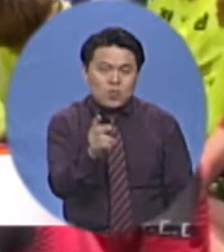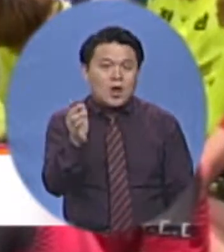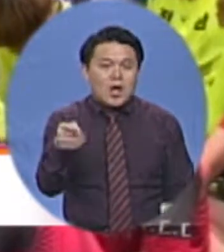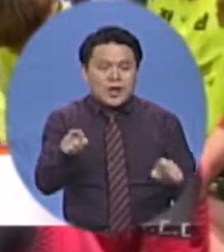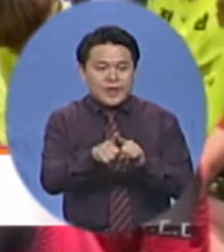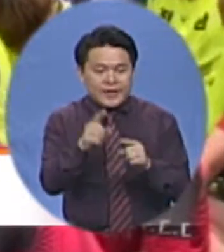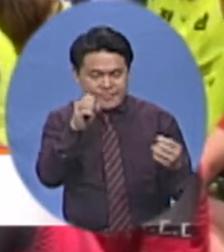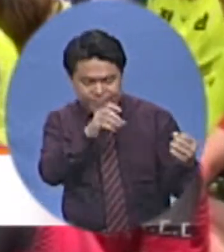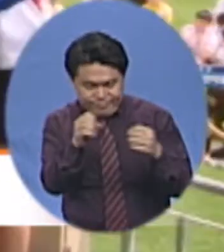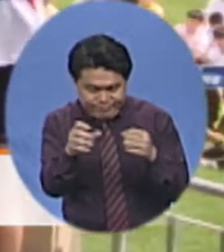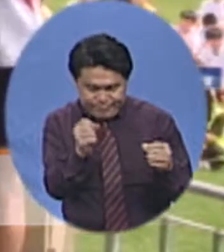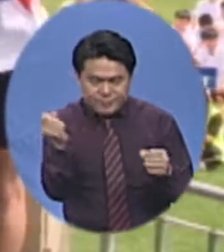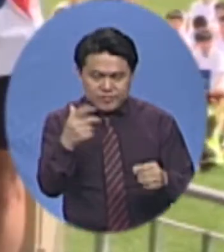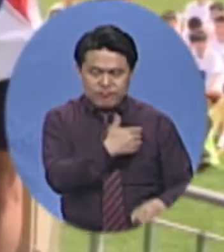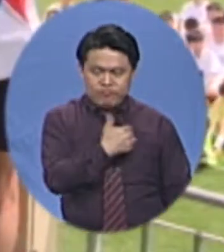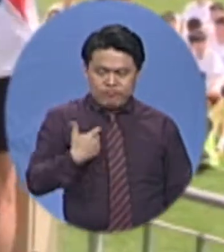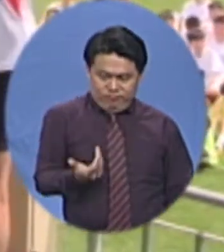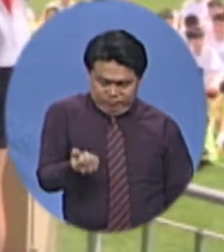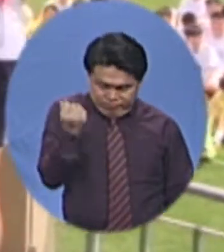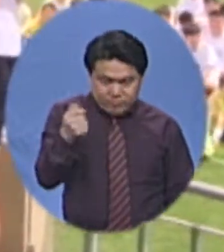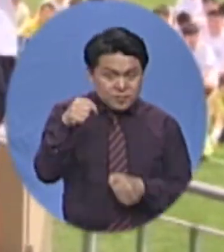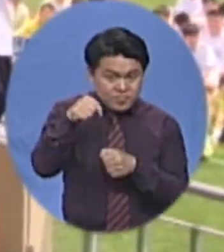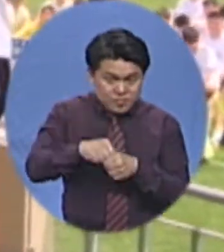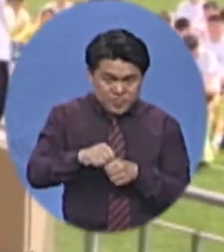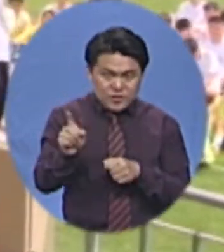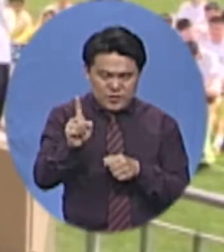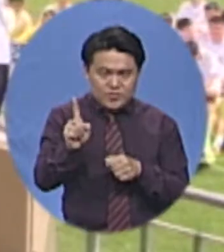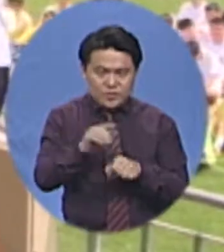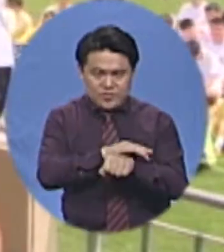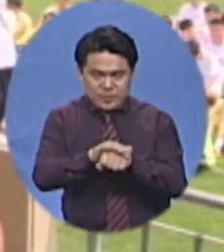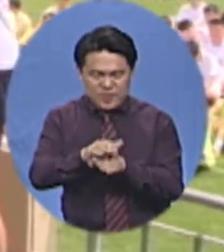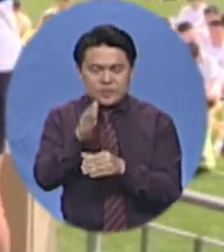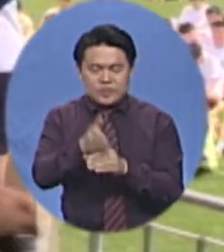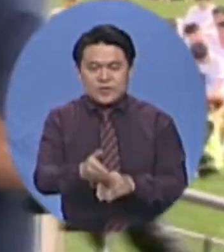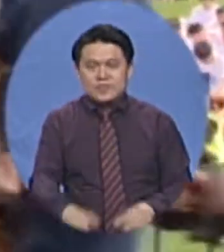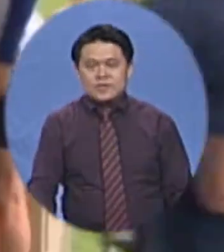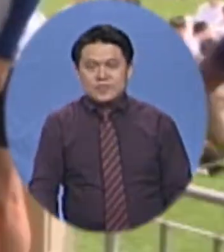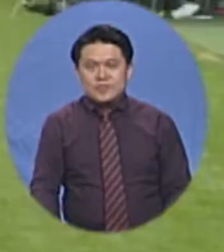함께 소통하고 자신감을 찾아가는 의미로 자리매김하고 있습니다.